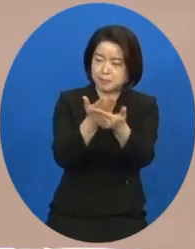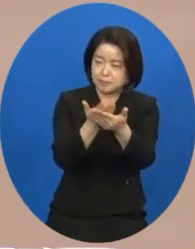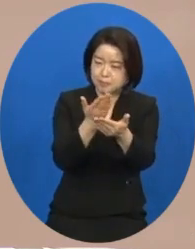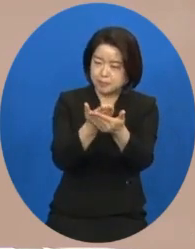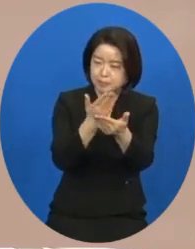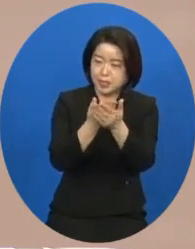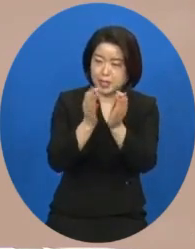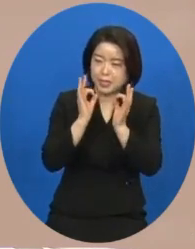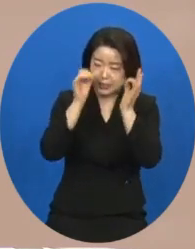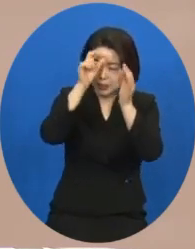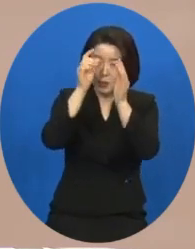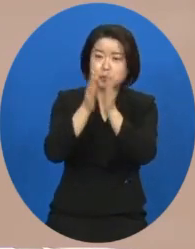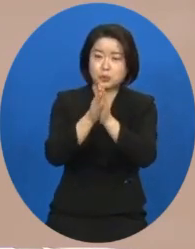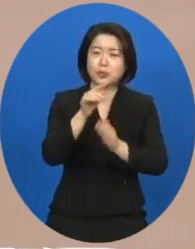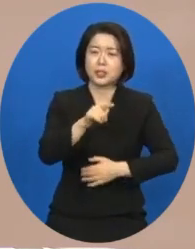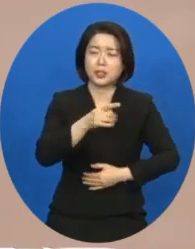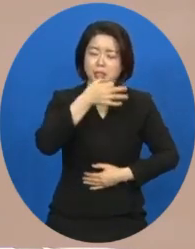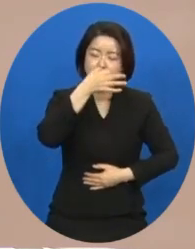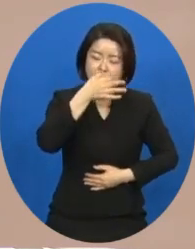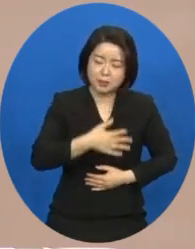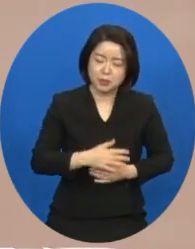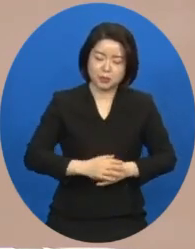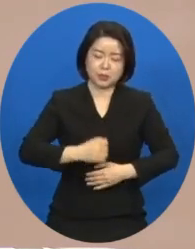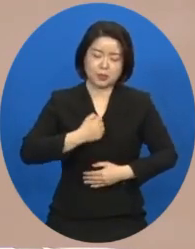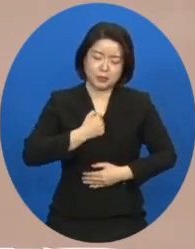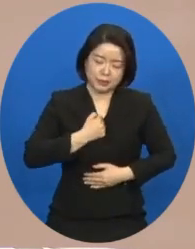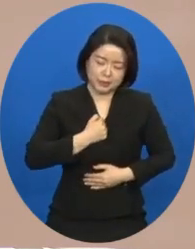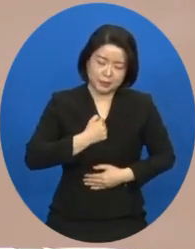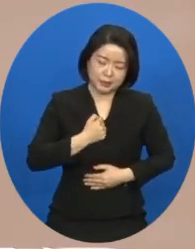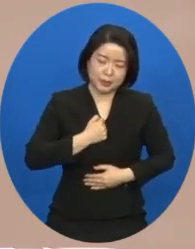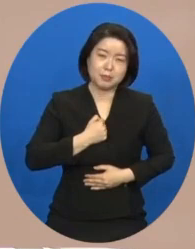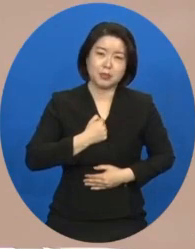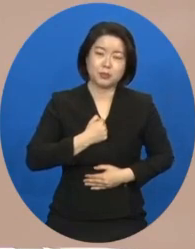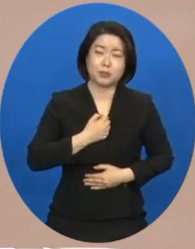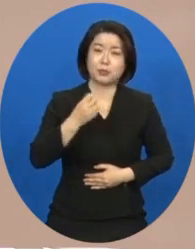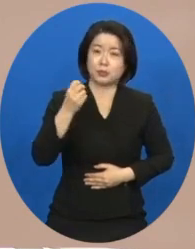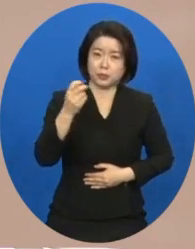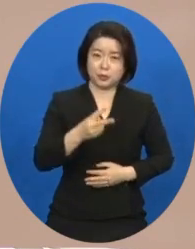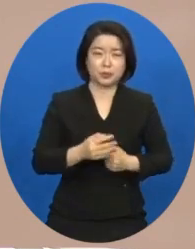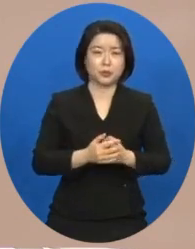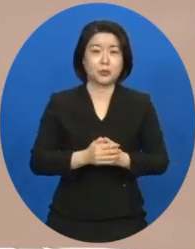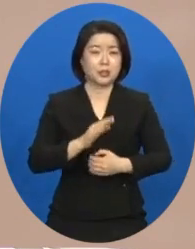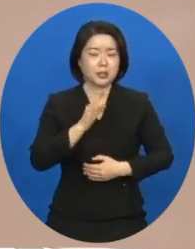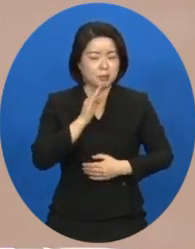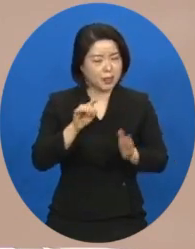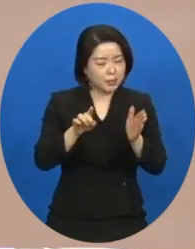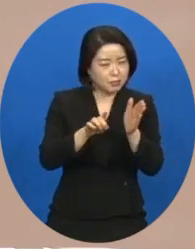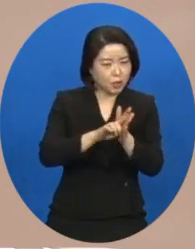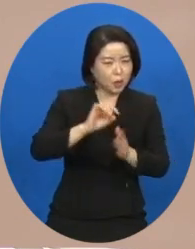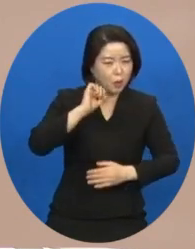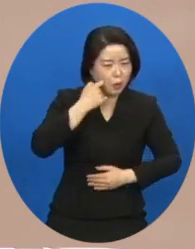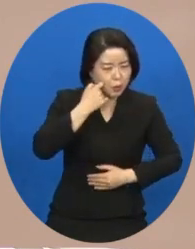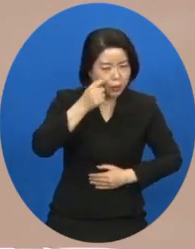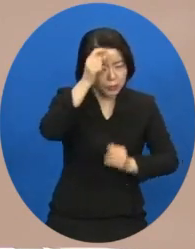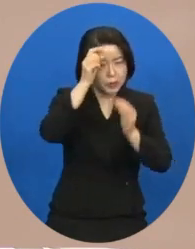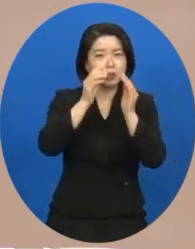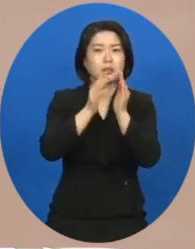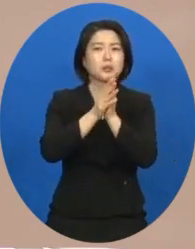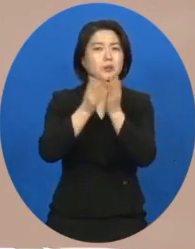일이 대단히 힘들고 답답하고 또 정말 믿어지지 않는 기도가 될